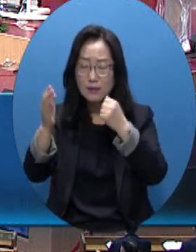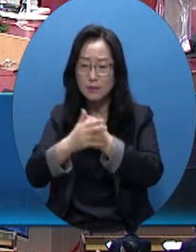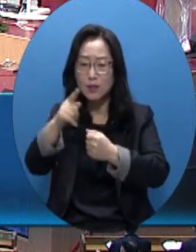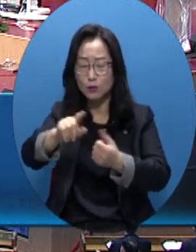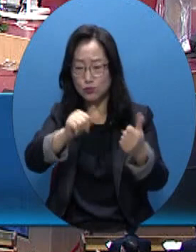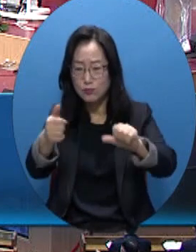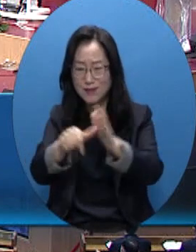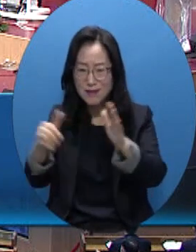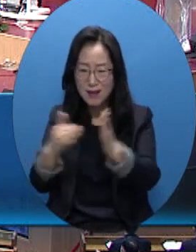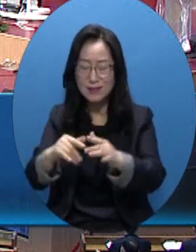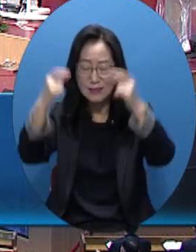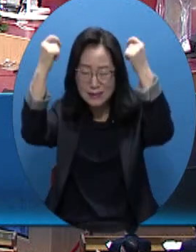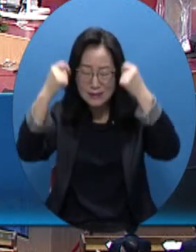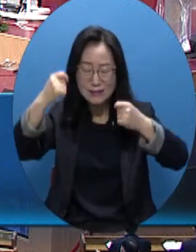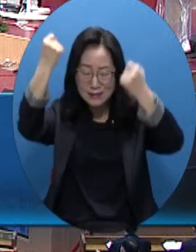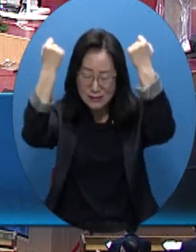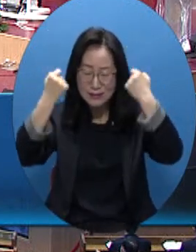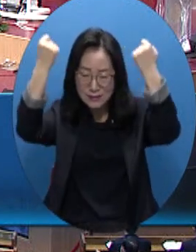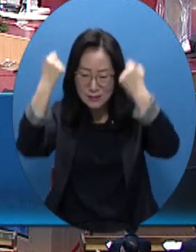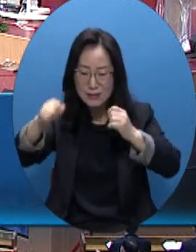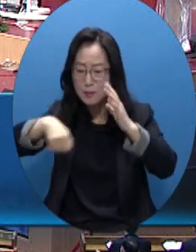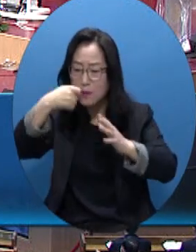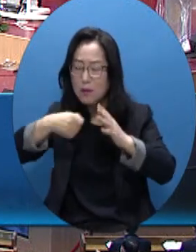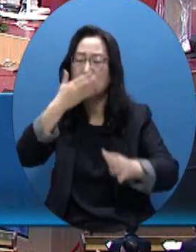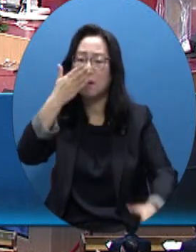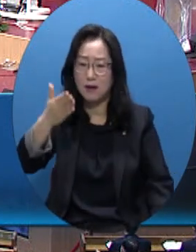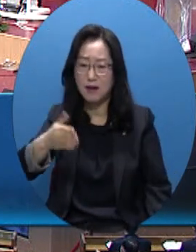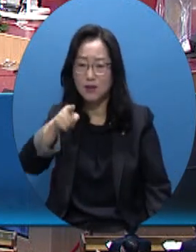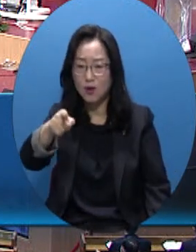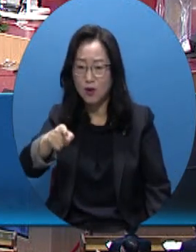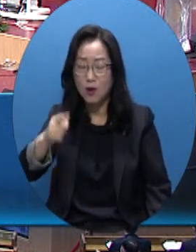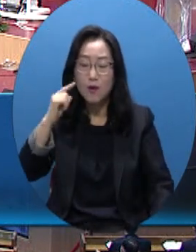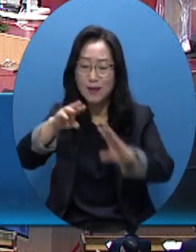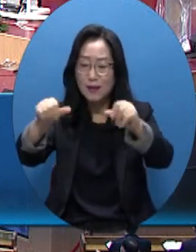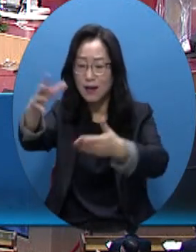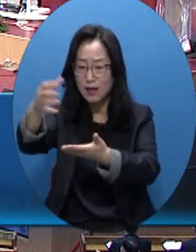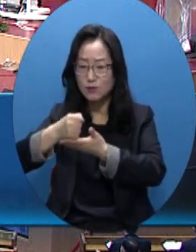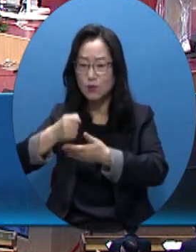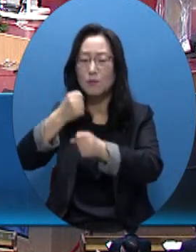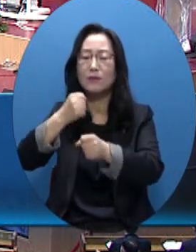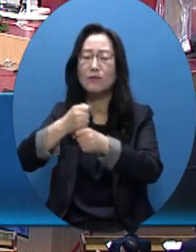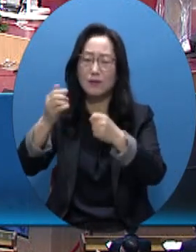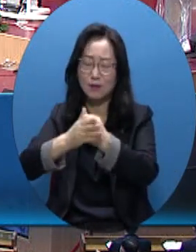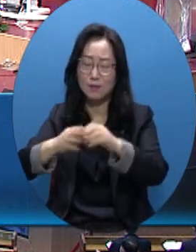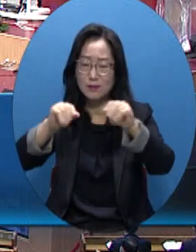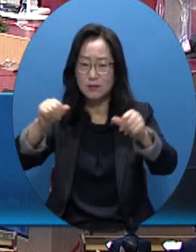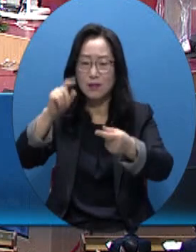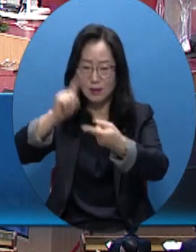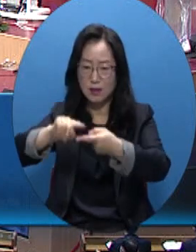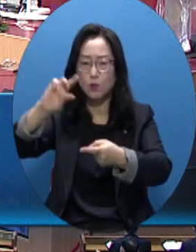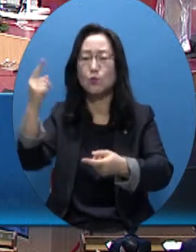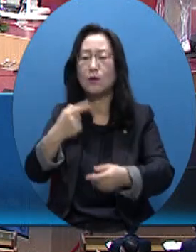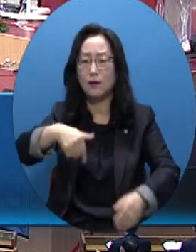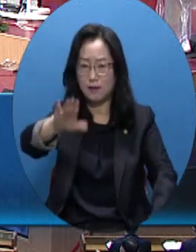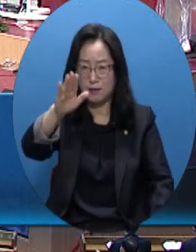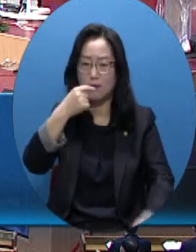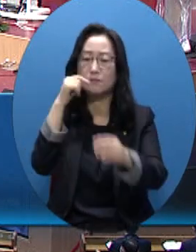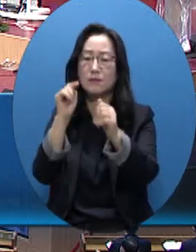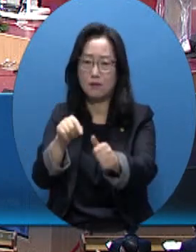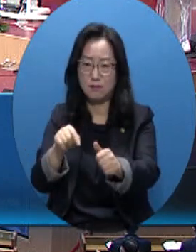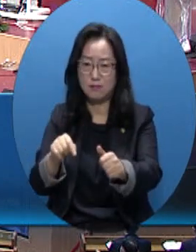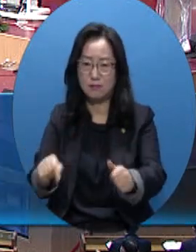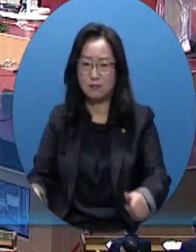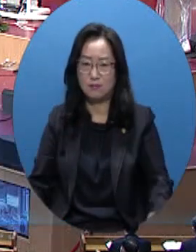땀을 흘려야 모을 것을 먹 어린이 내가 그것에 체험을 입었습니다 너는 흑인이 코로 돌아갈 것이니라 하시니라